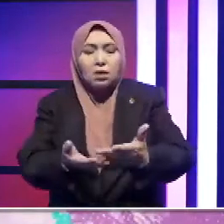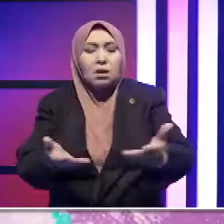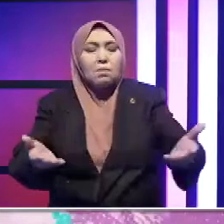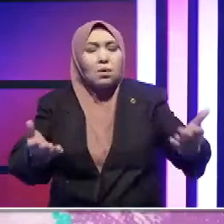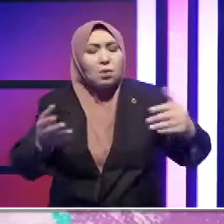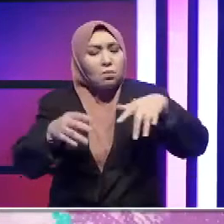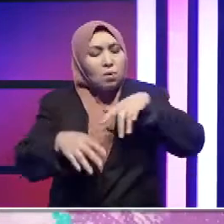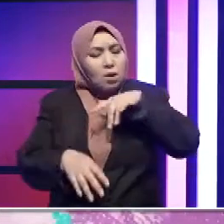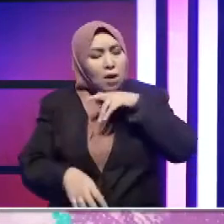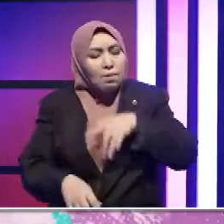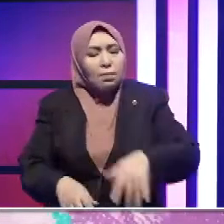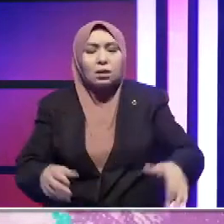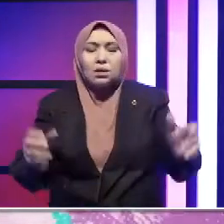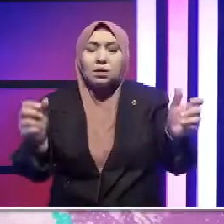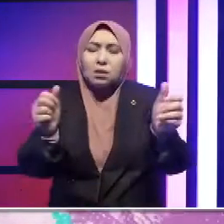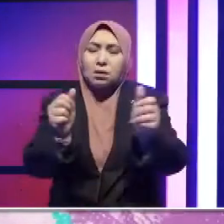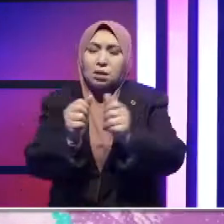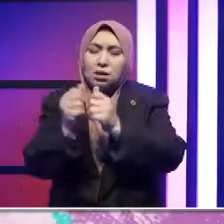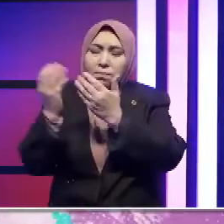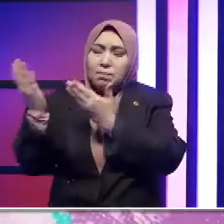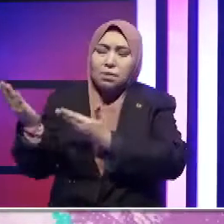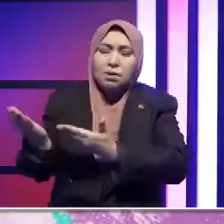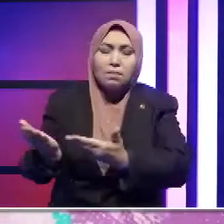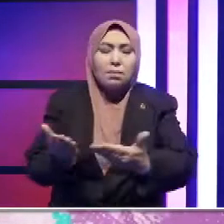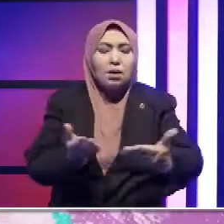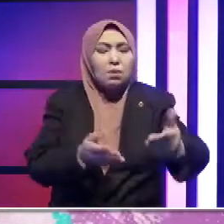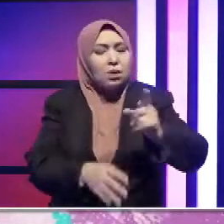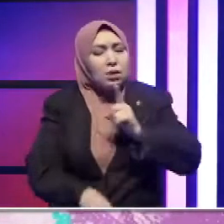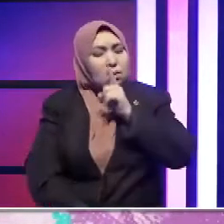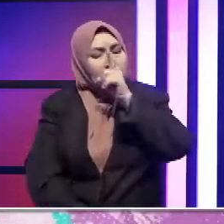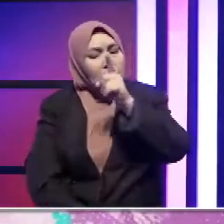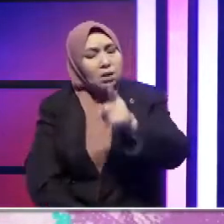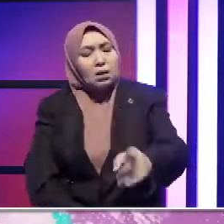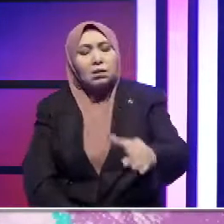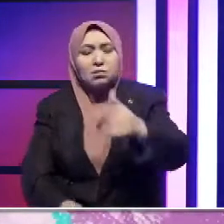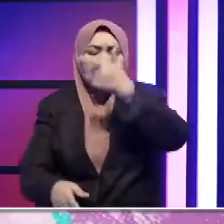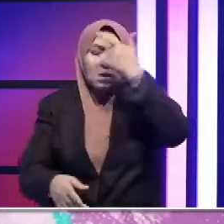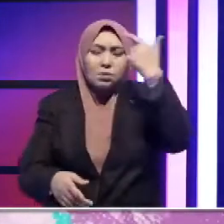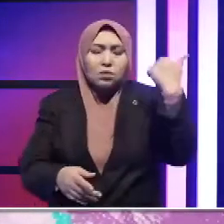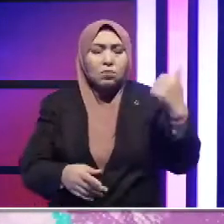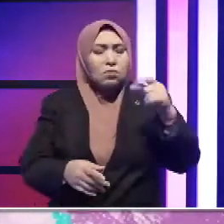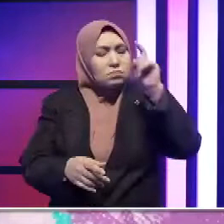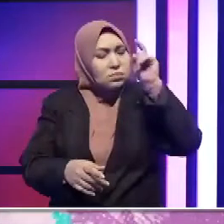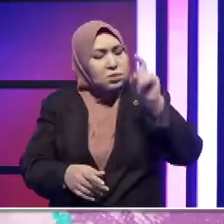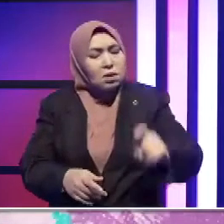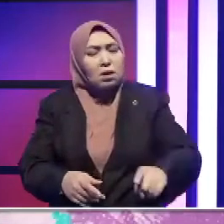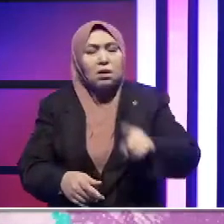اليك الكتاب بالحق فاعبد لا